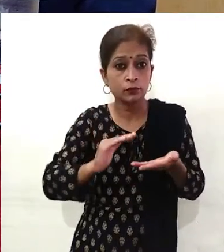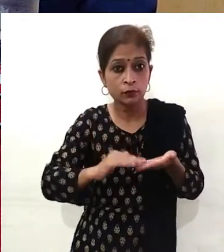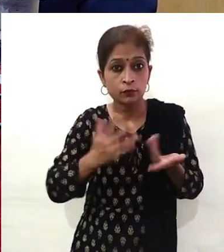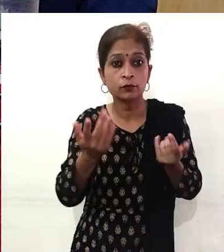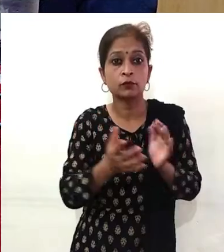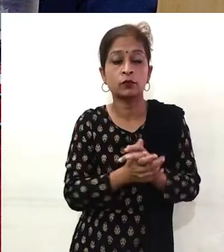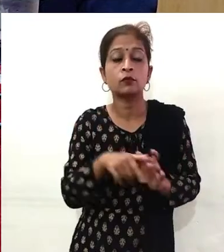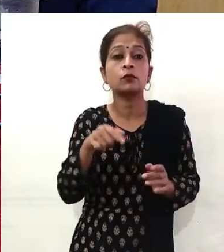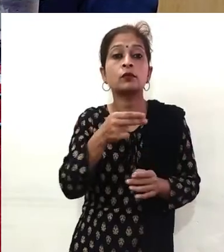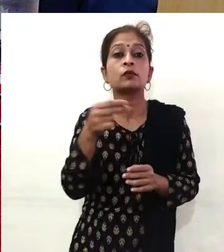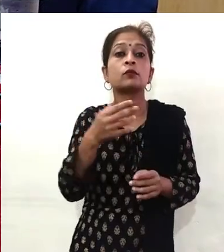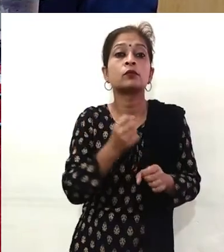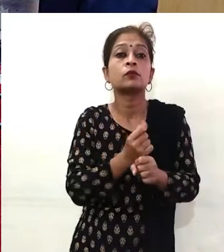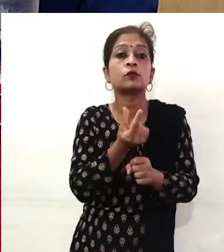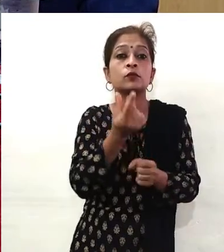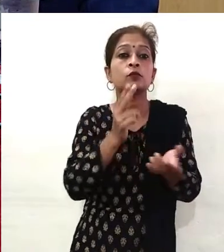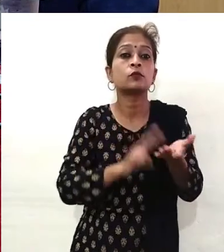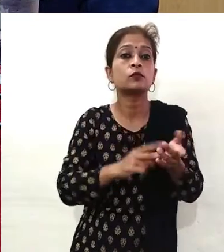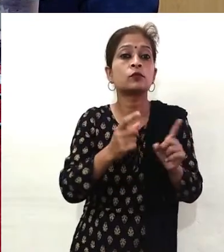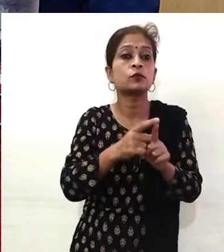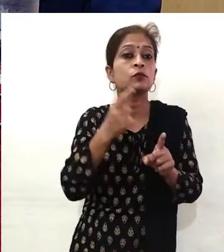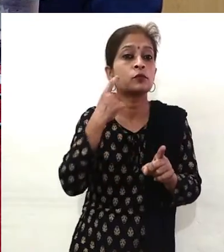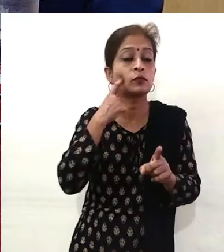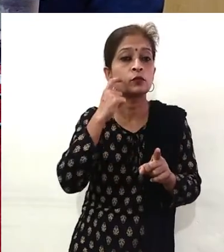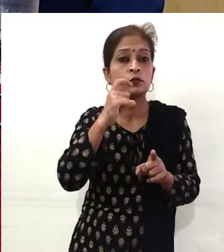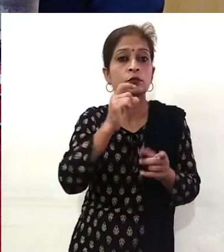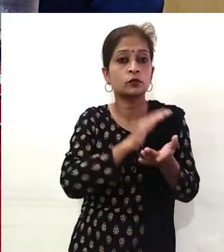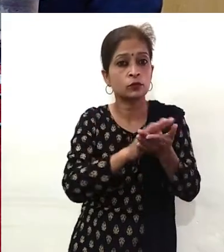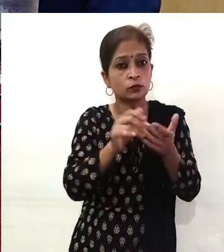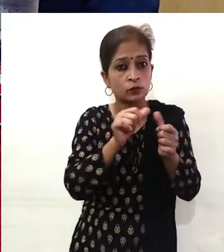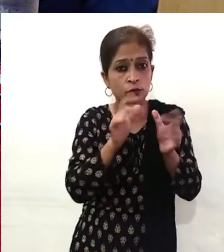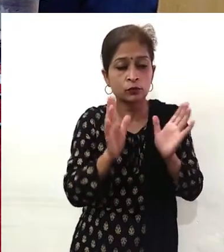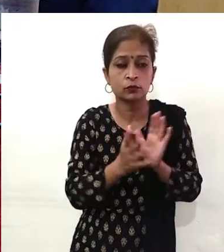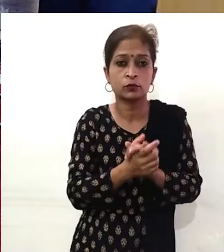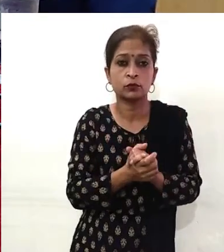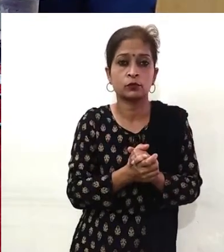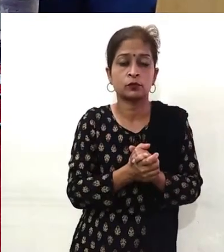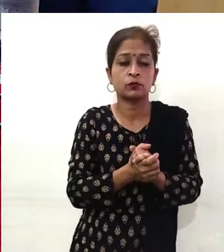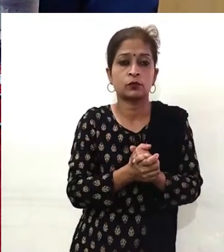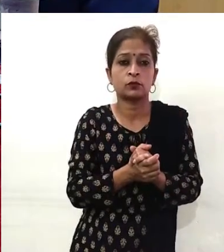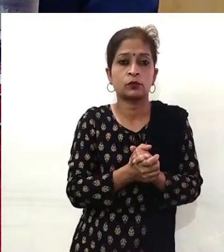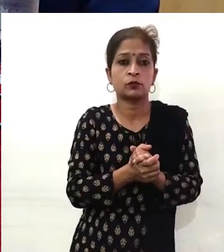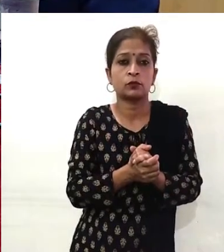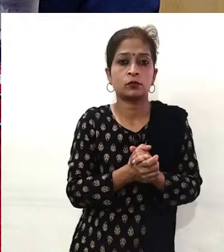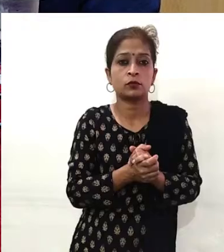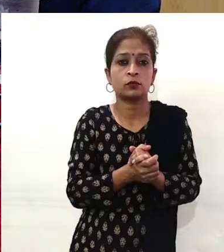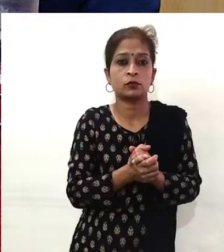गुंडीचा नाम था उनका। तो उन्होंने कहा ठीक,